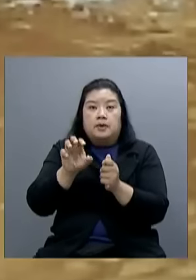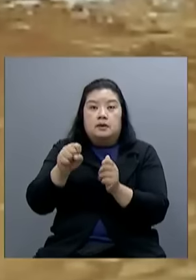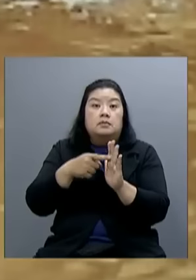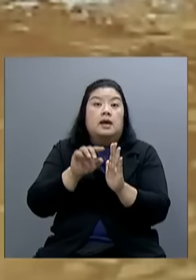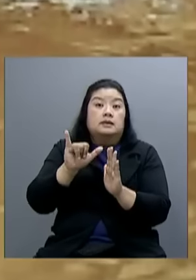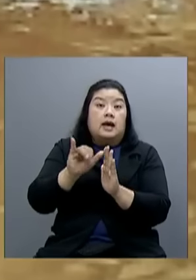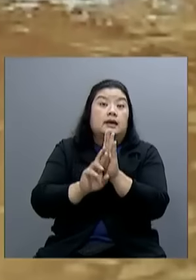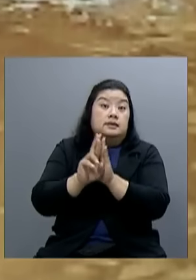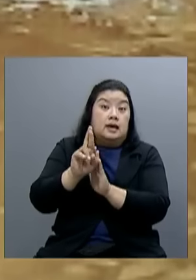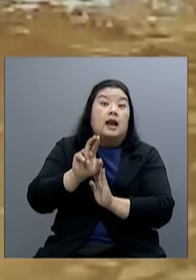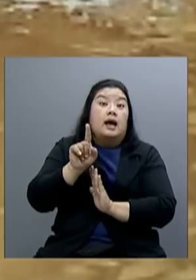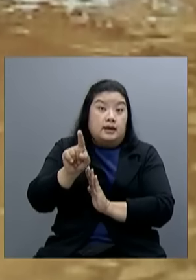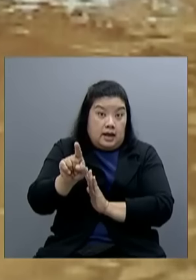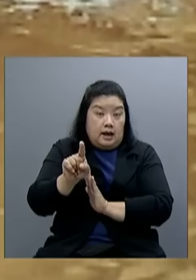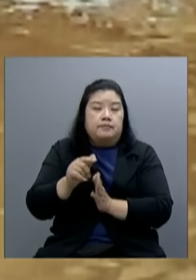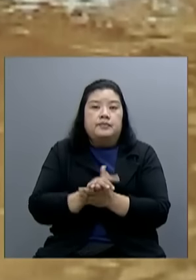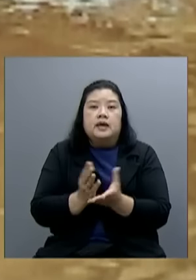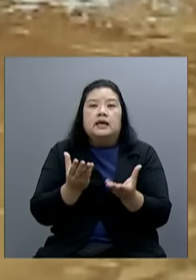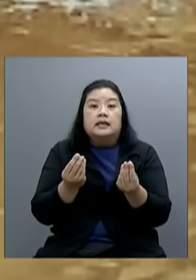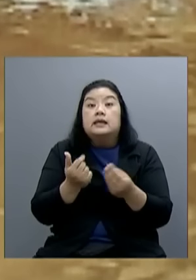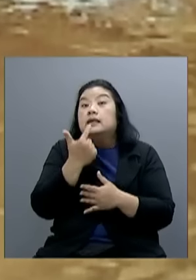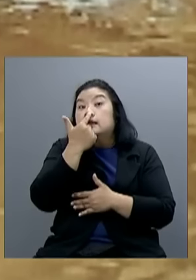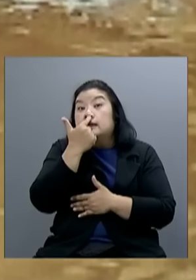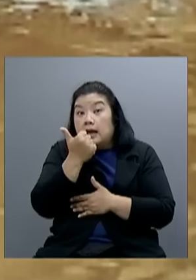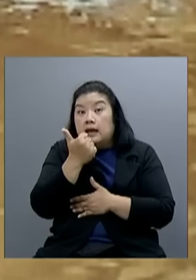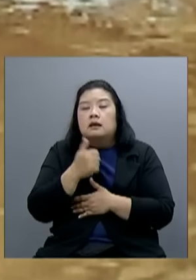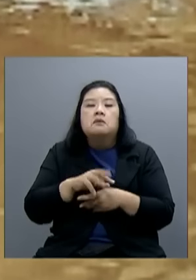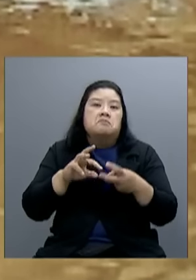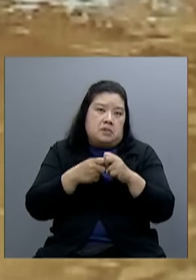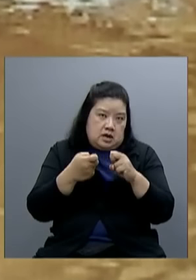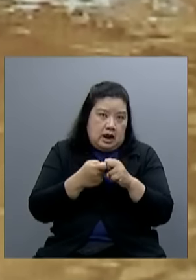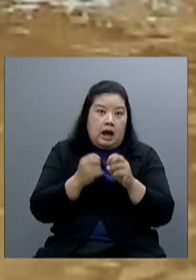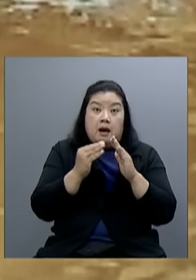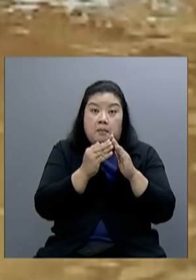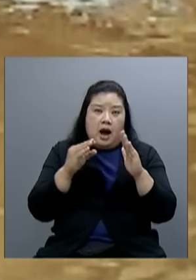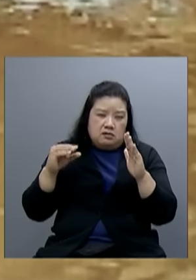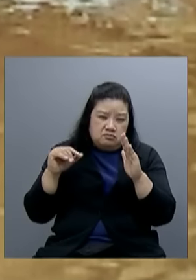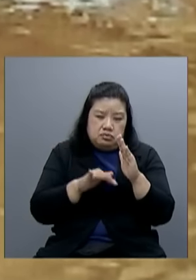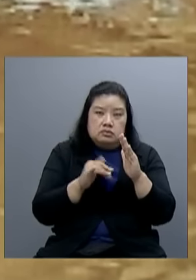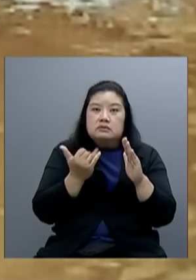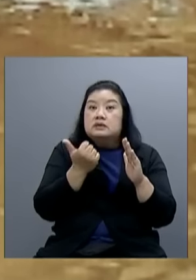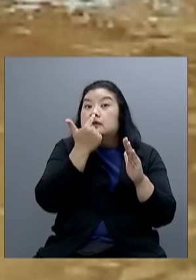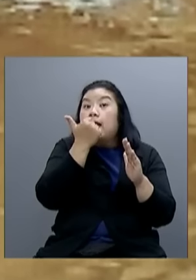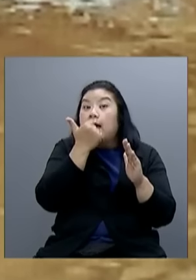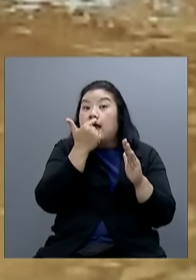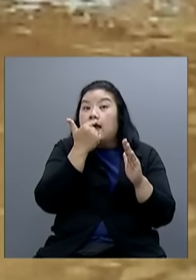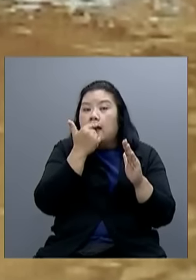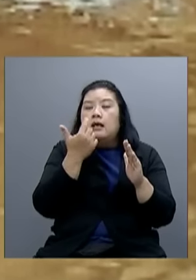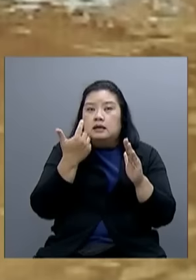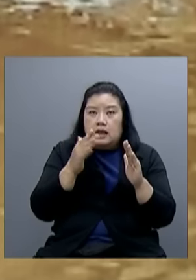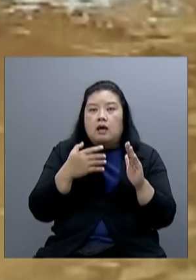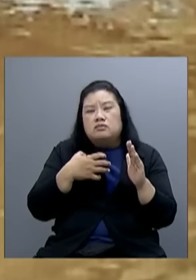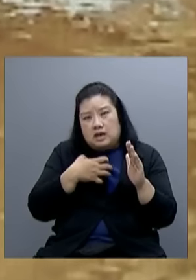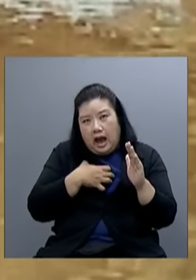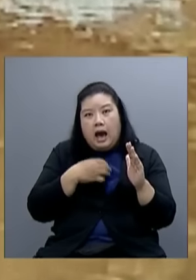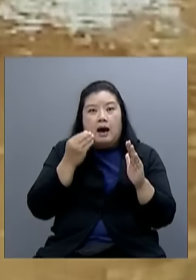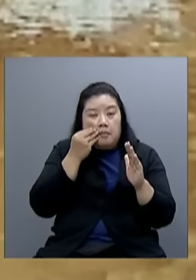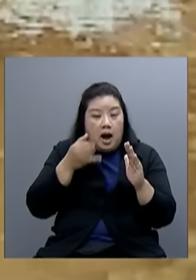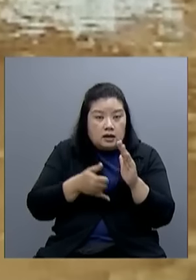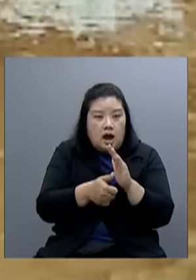เรื่องของดินโคลนถล่มเนี่ยก็มันก็ส่งผลทำให้บ้านเรือนประชาชนเนี่ยมีปัญหาตรงส่วนนี้มากพอประชาชนจะเข้าไปทำความสะอาดเดี๋